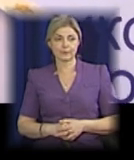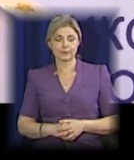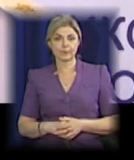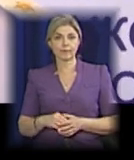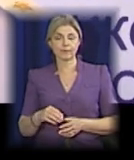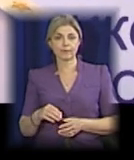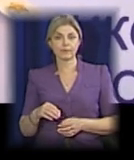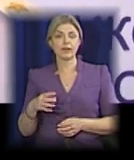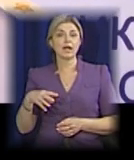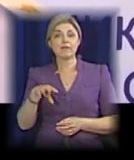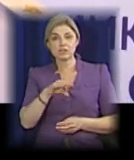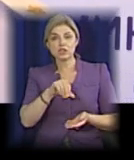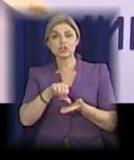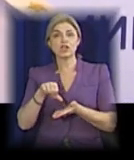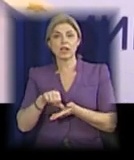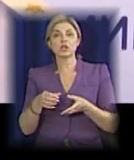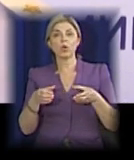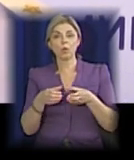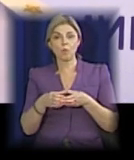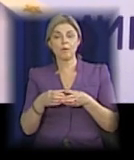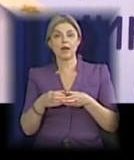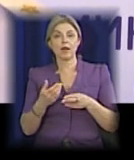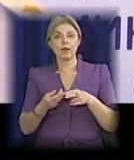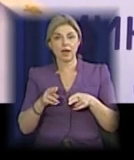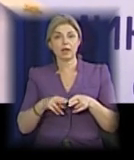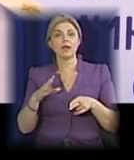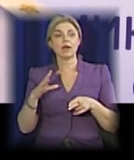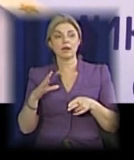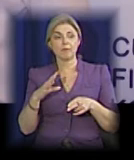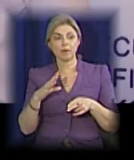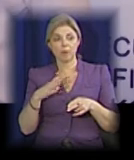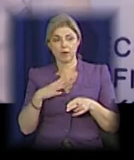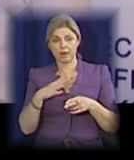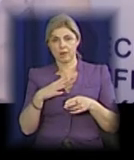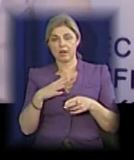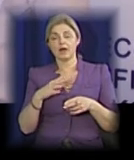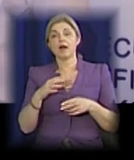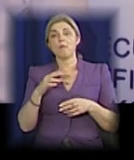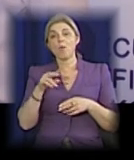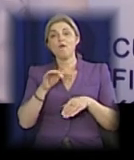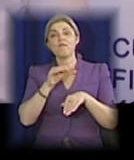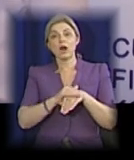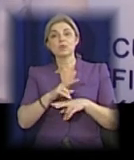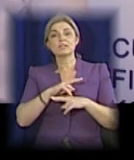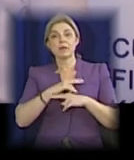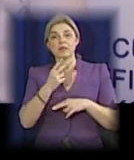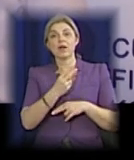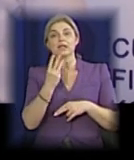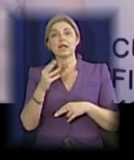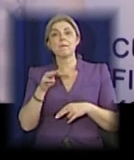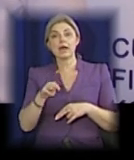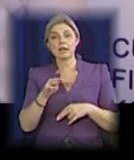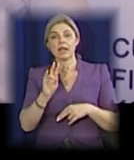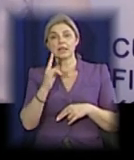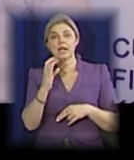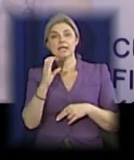Всі членів групи, які були там, фігурували в цій справі. За фактом смерті 23 березня у